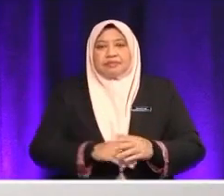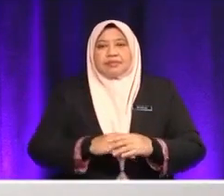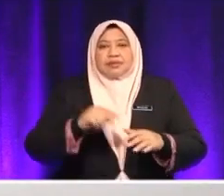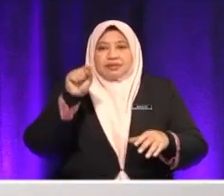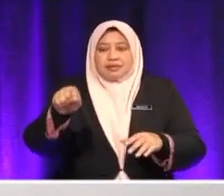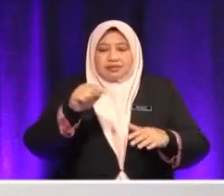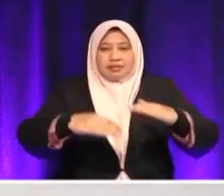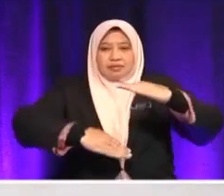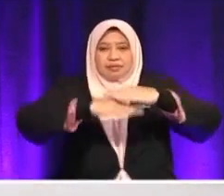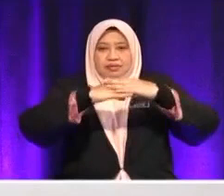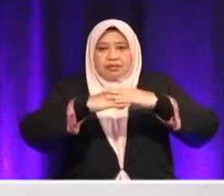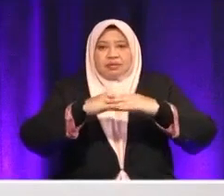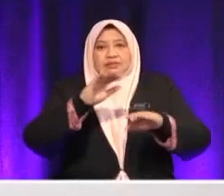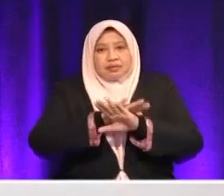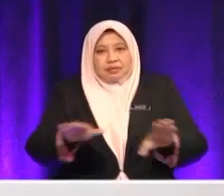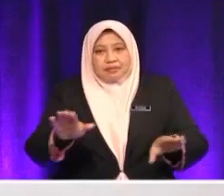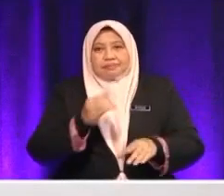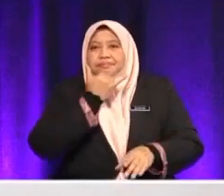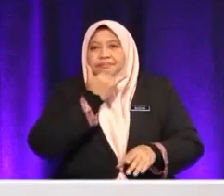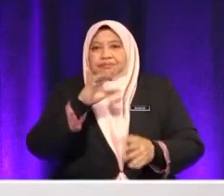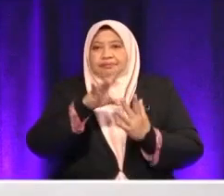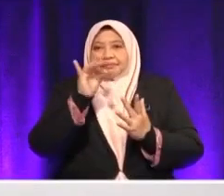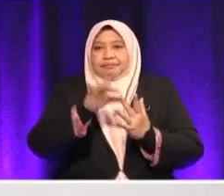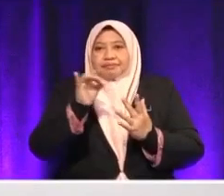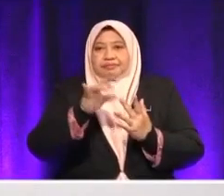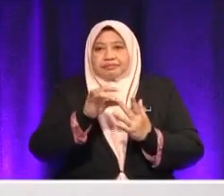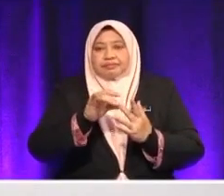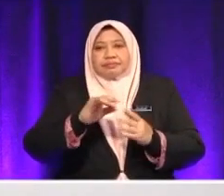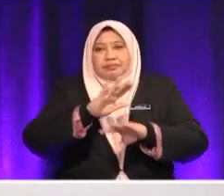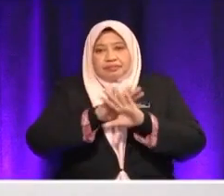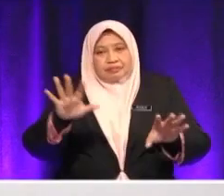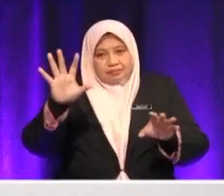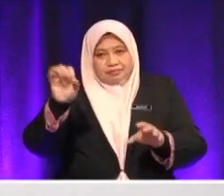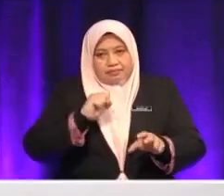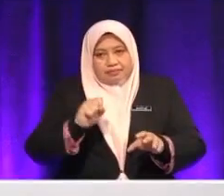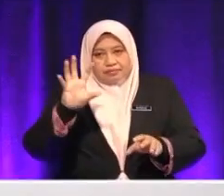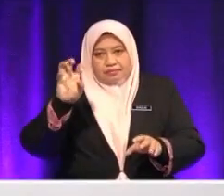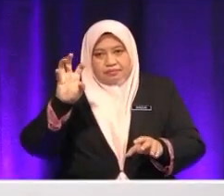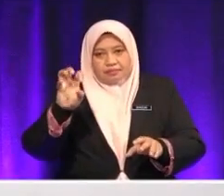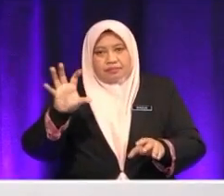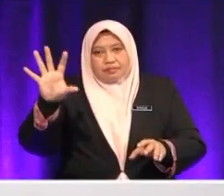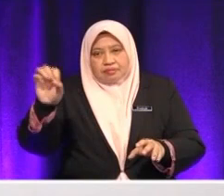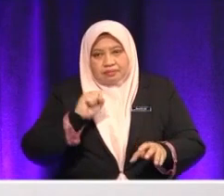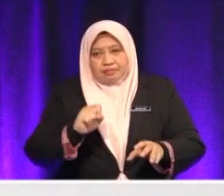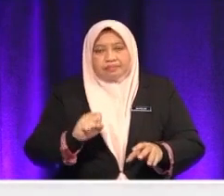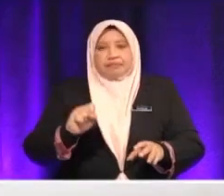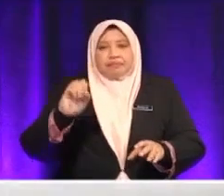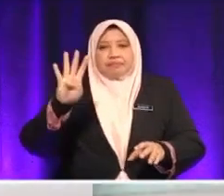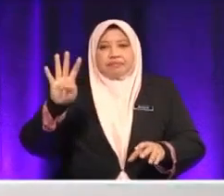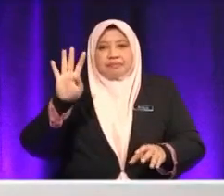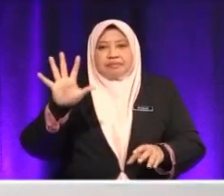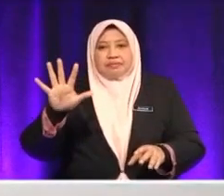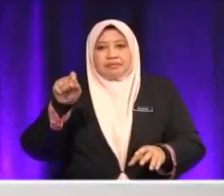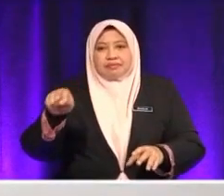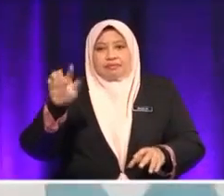kepada murid jangan bersalah pilih jangan ambil 50 tetapi kita ambil 45 40